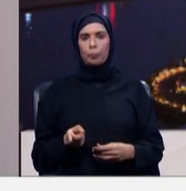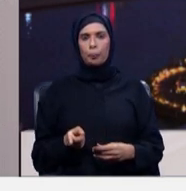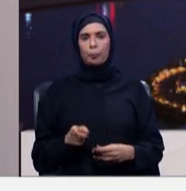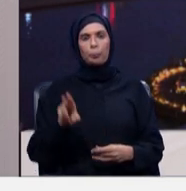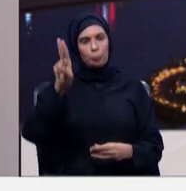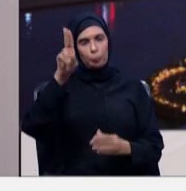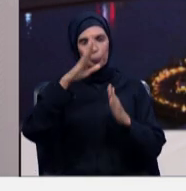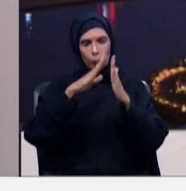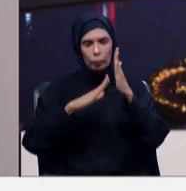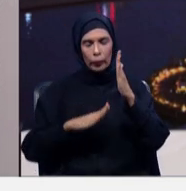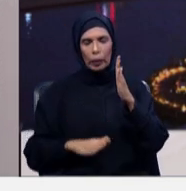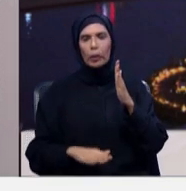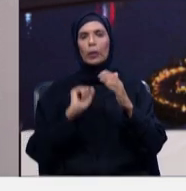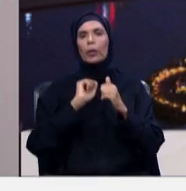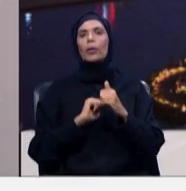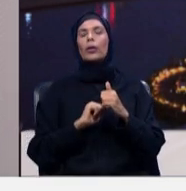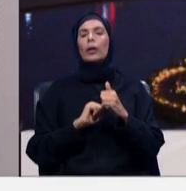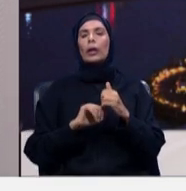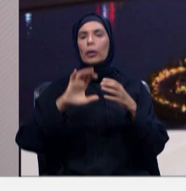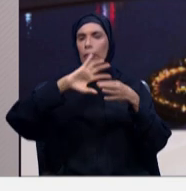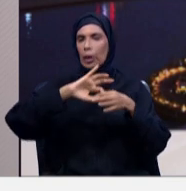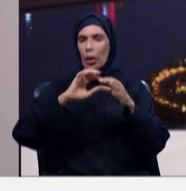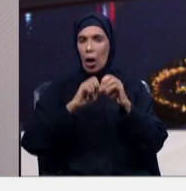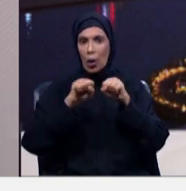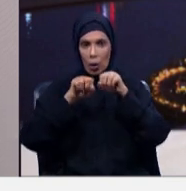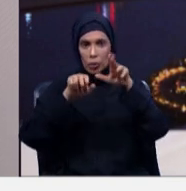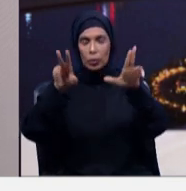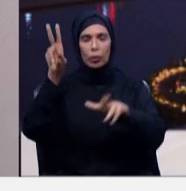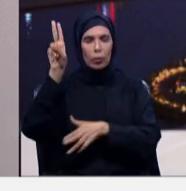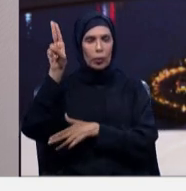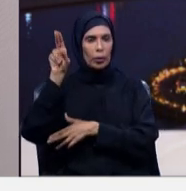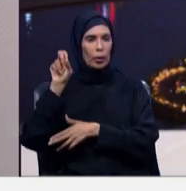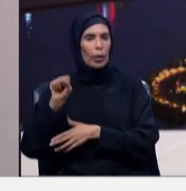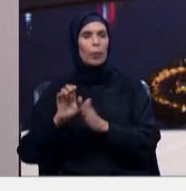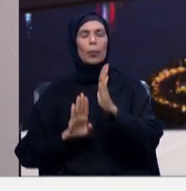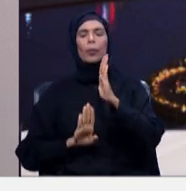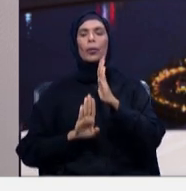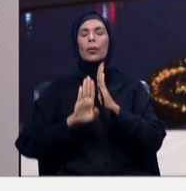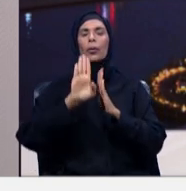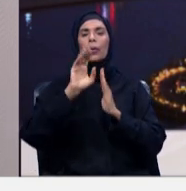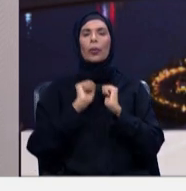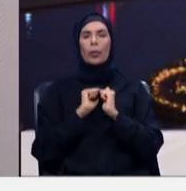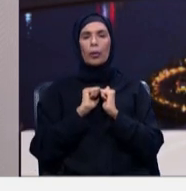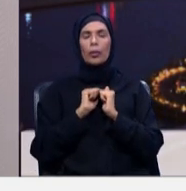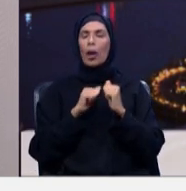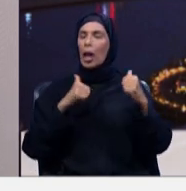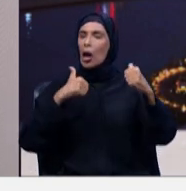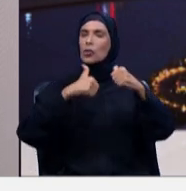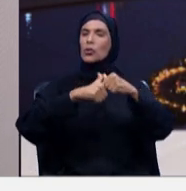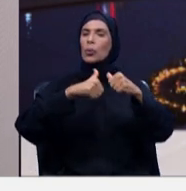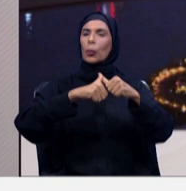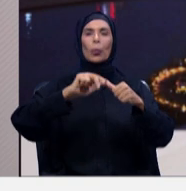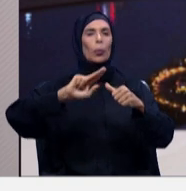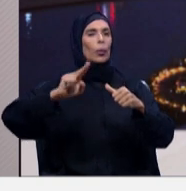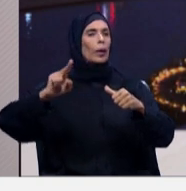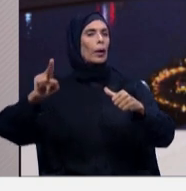لعام 2006 تم نشره في موقع الأمم المتحدة الإنمائي، وهذه الأشياء طبعا كلها